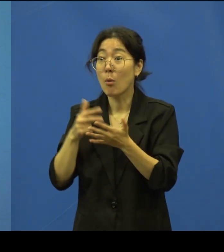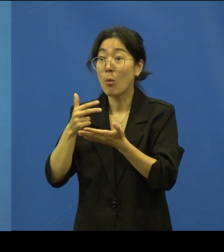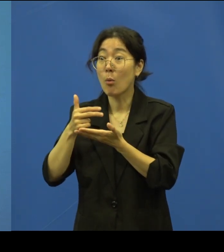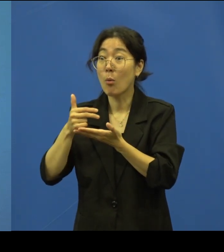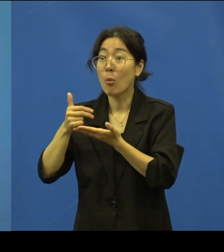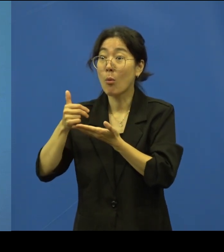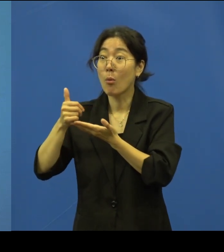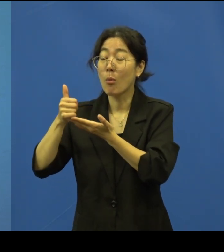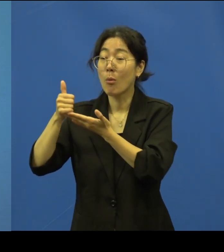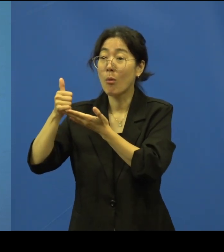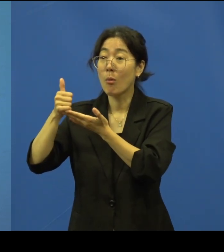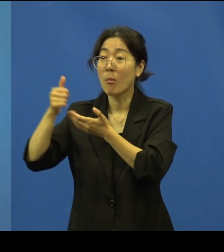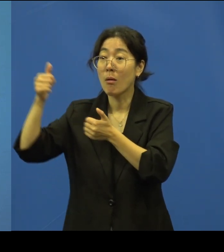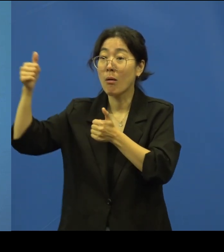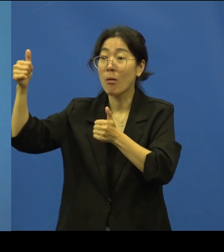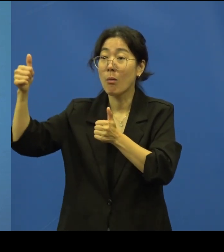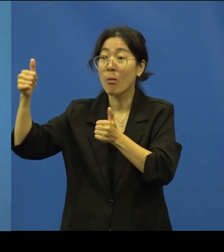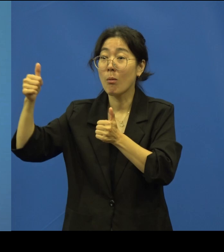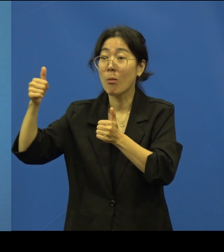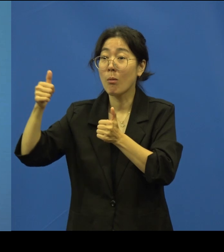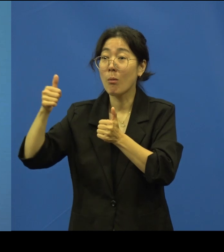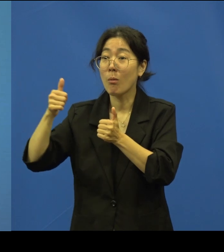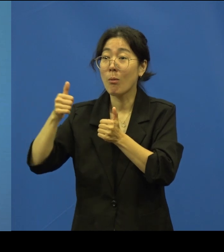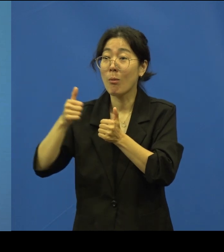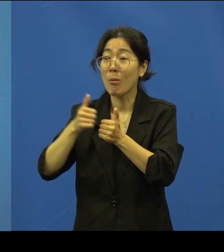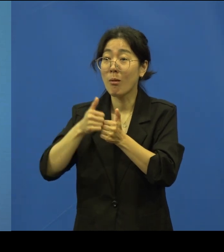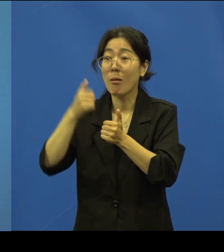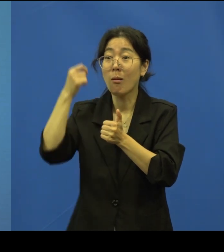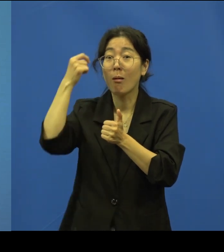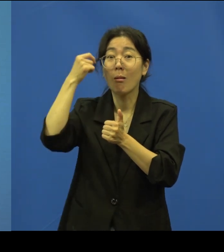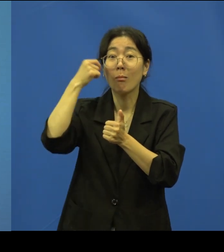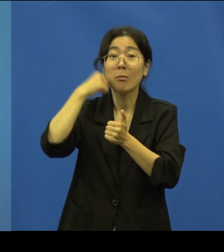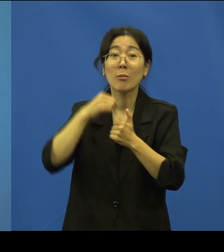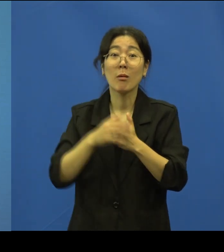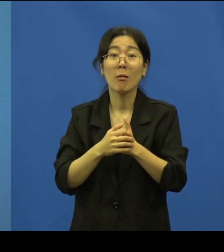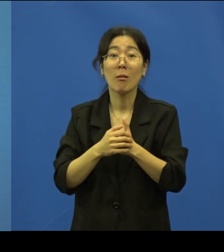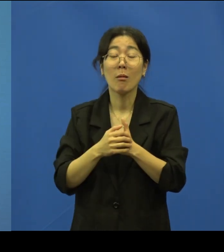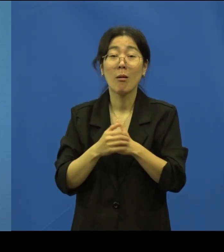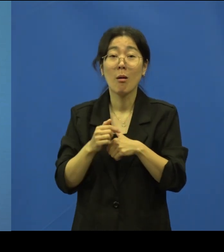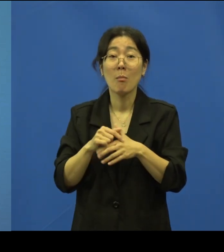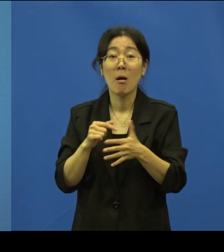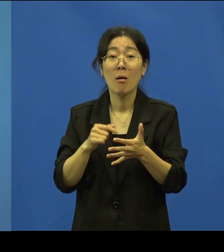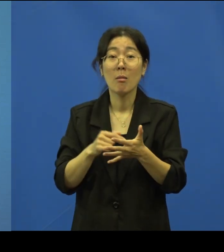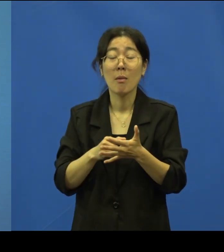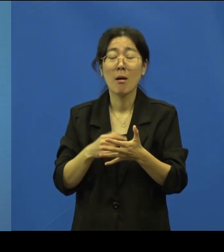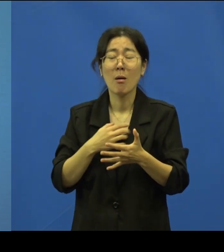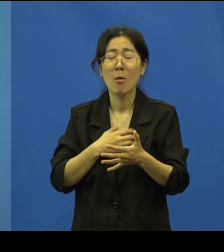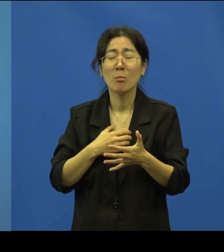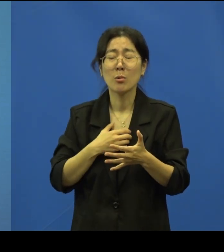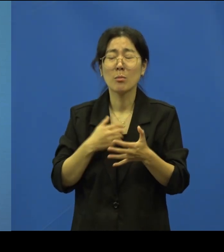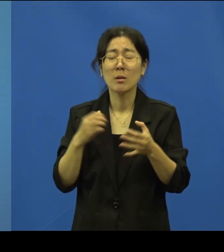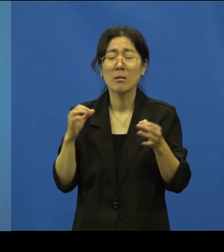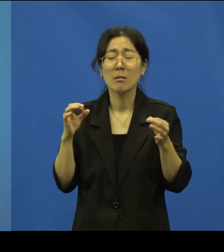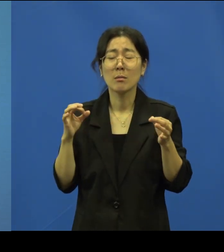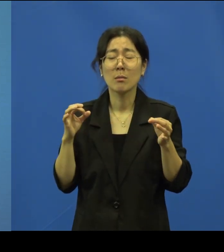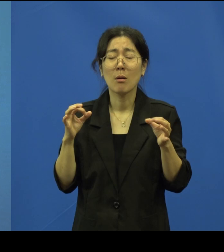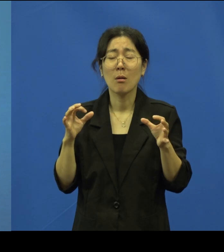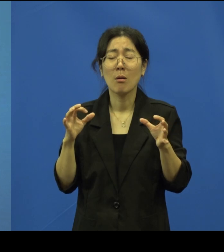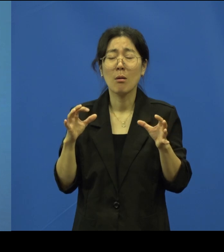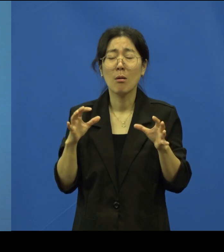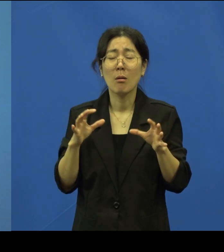딱 와 계시는 거예요. 그런 순간에 마음의 염려 근심이 다 사라지는